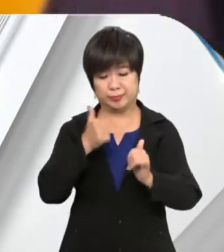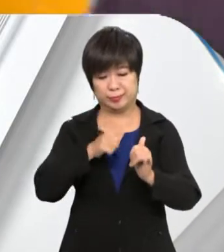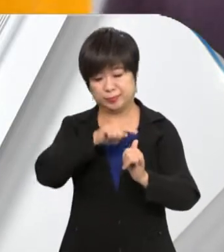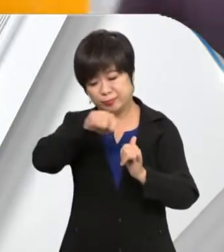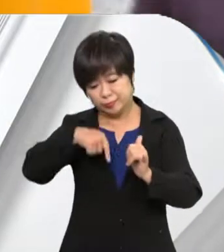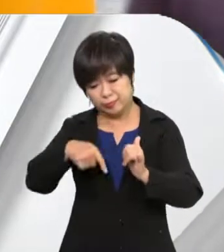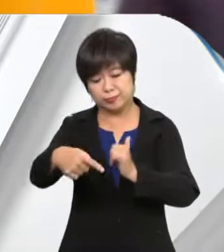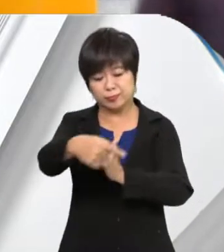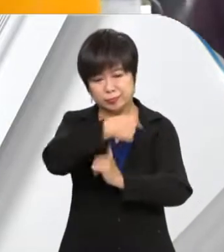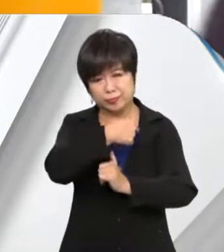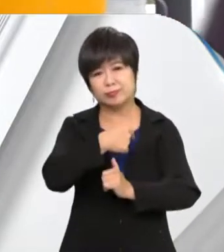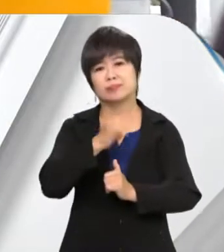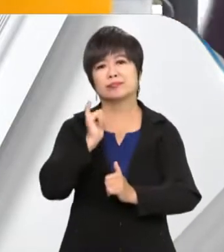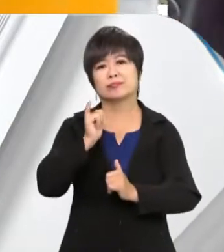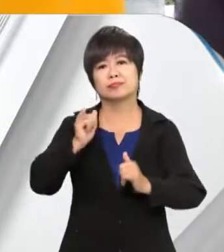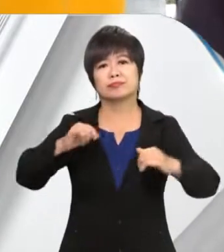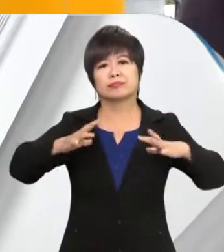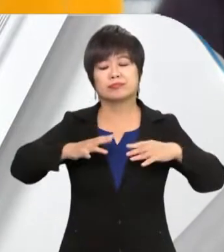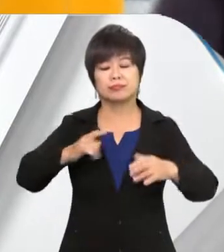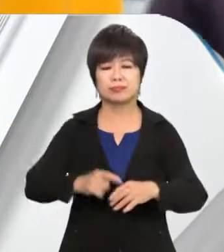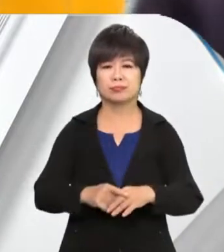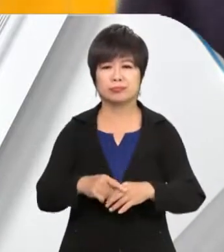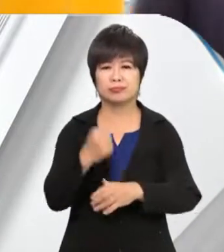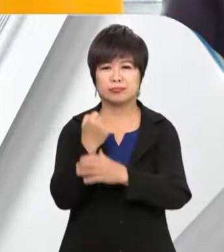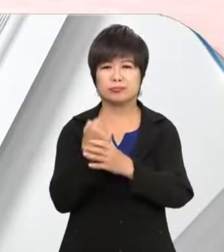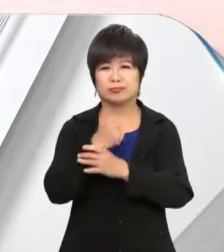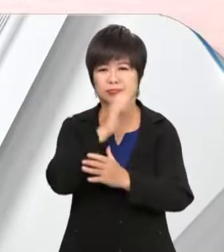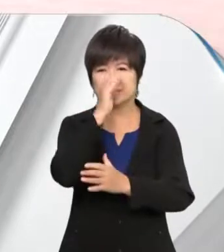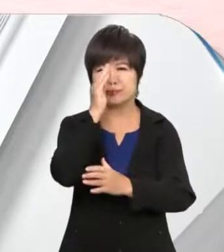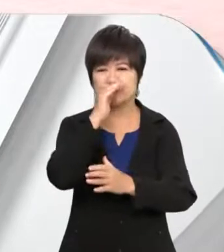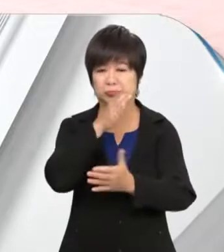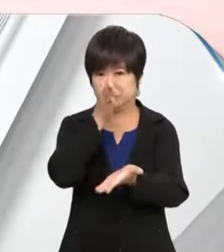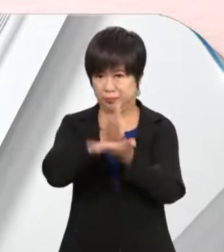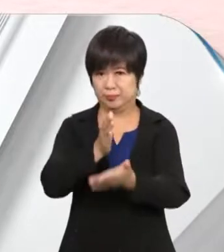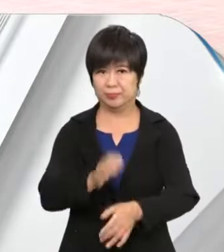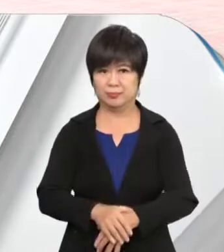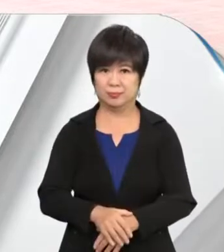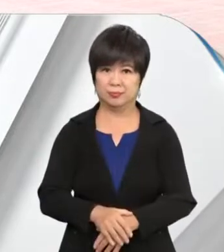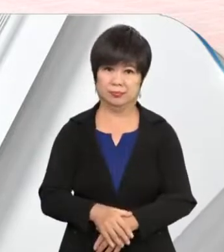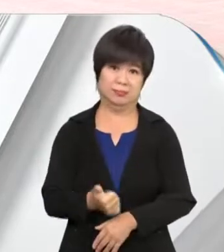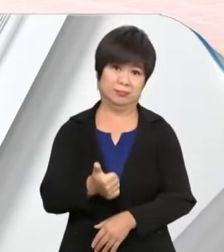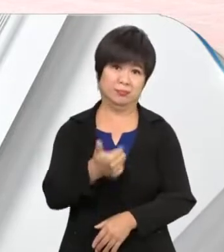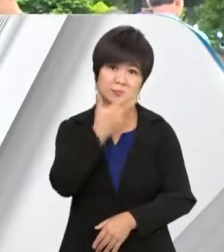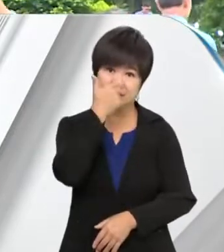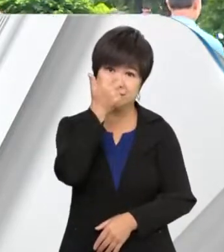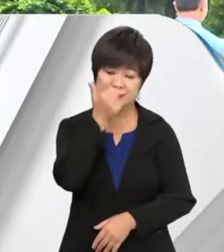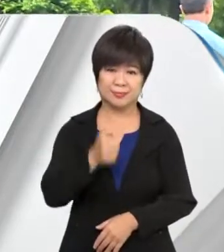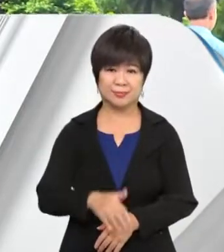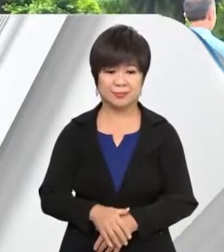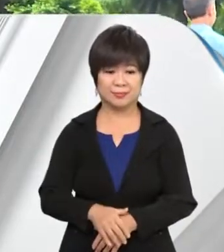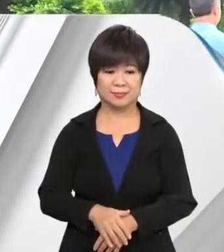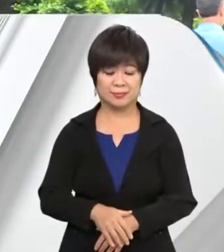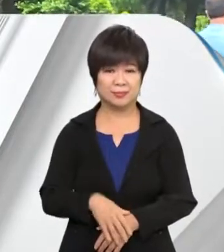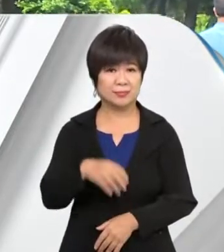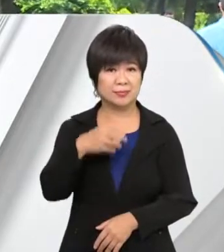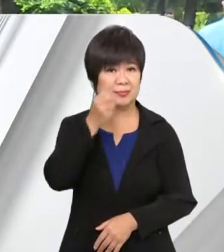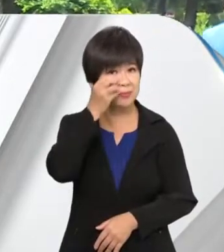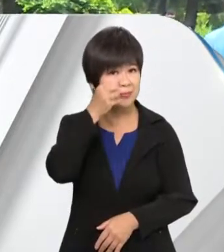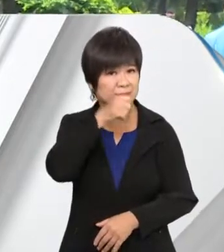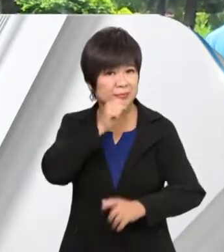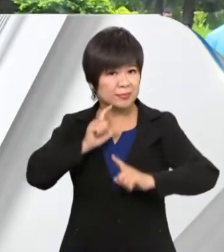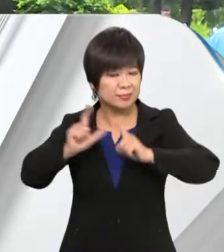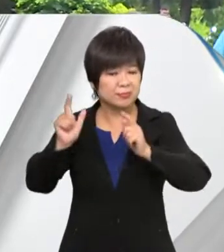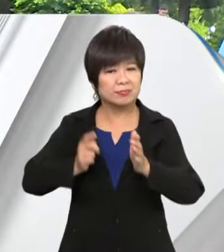铺，也唔是个批的当然批的柴油米。 好啊，很方便呐、啊。 阿东的火